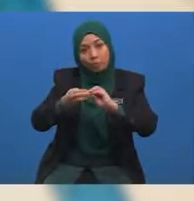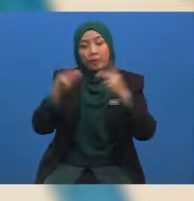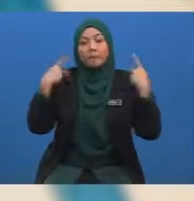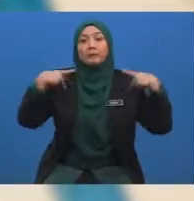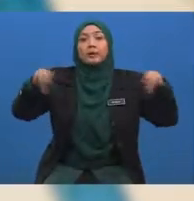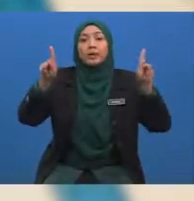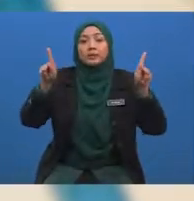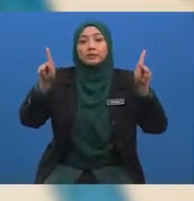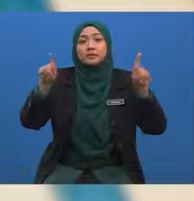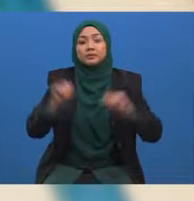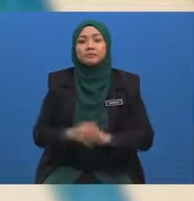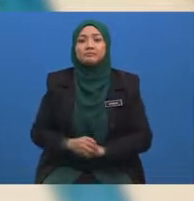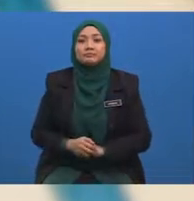perdana?